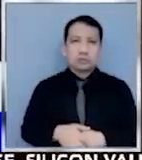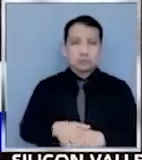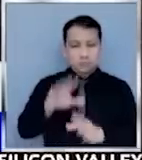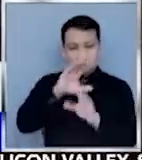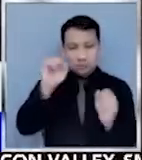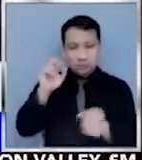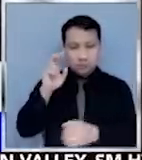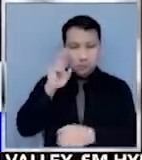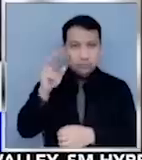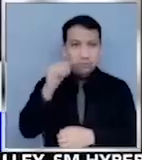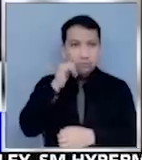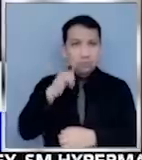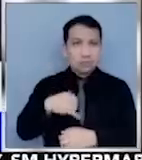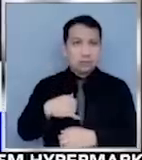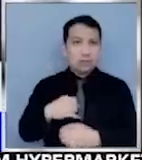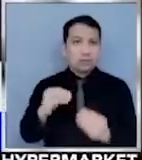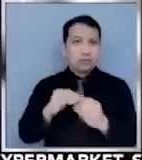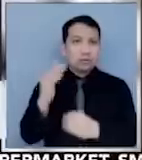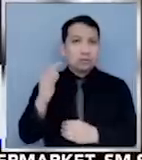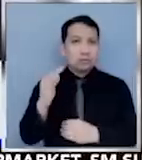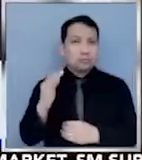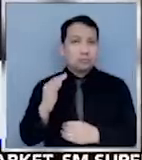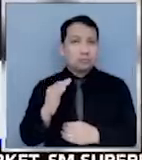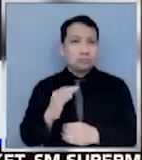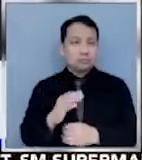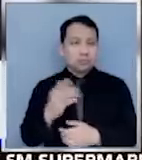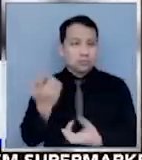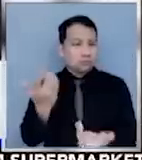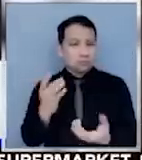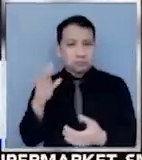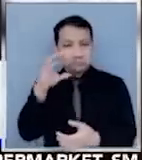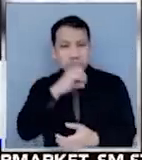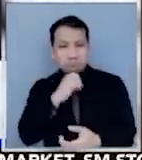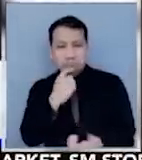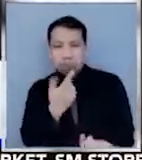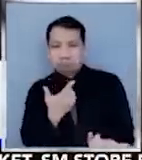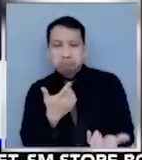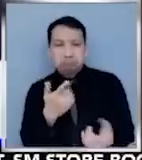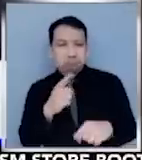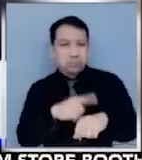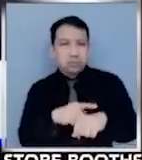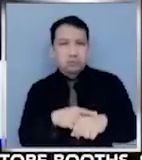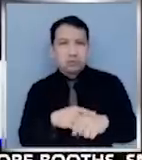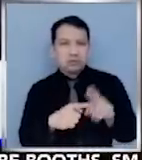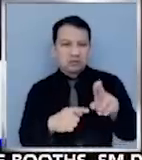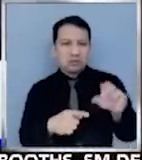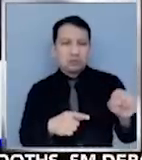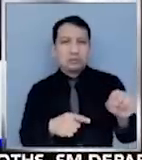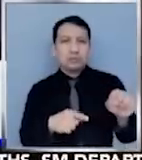is that this is a very auspicious time for United States